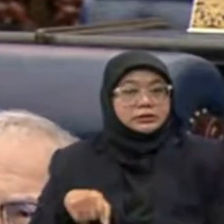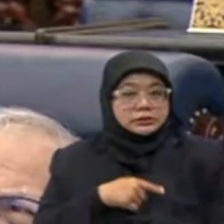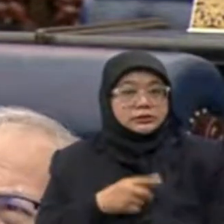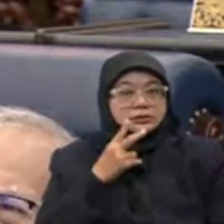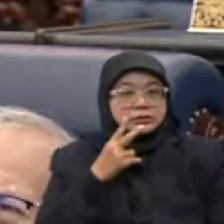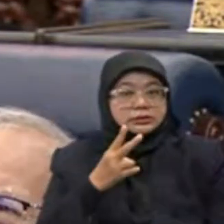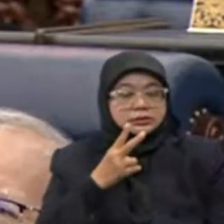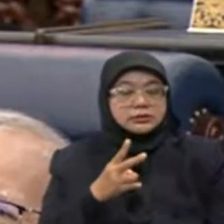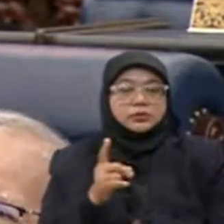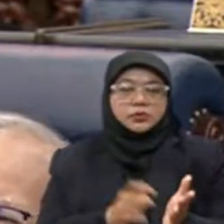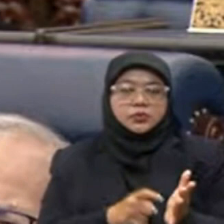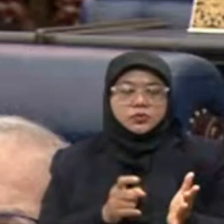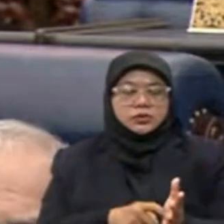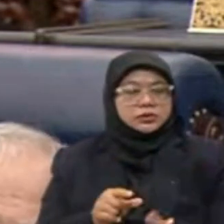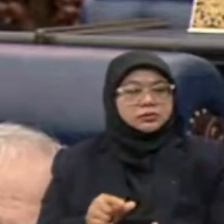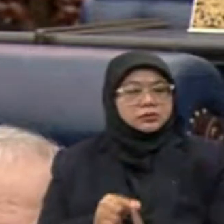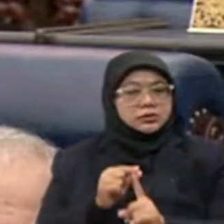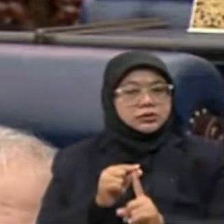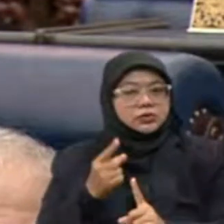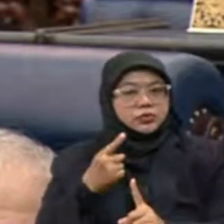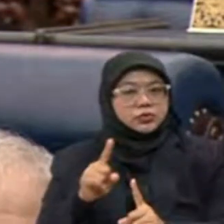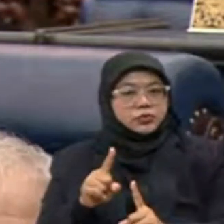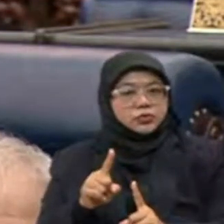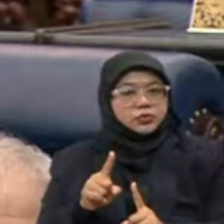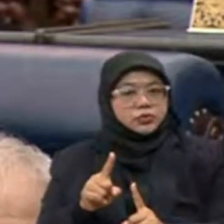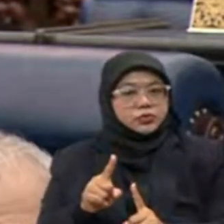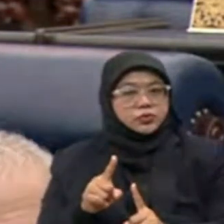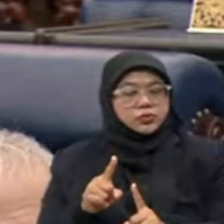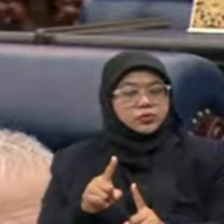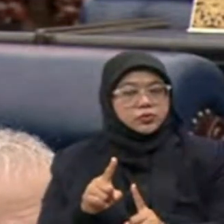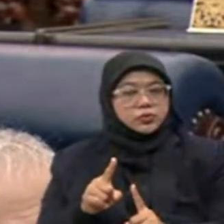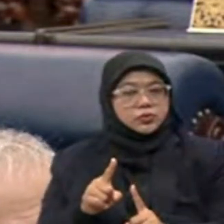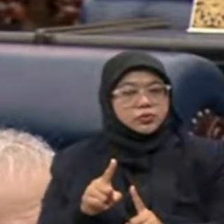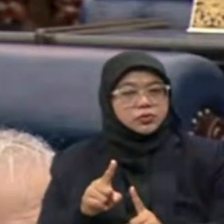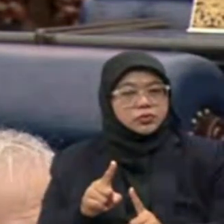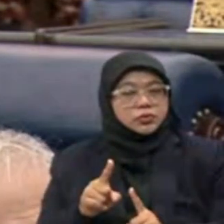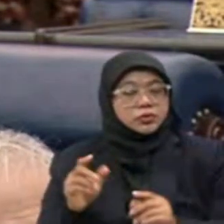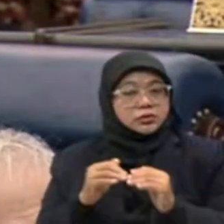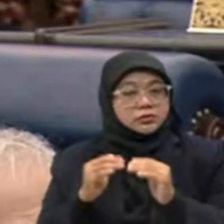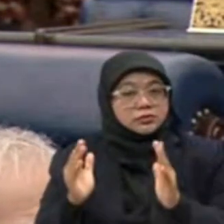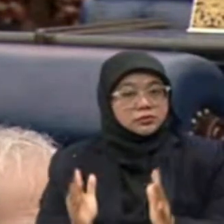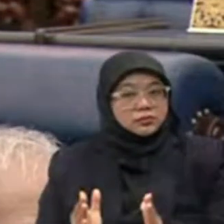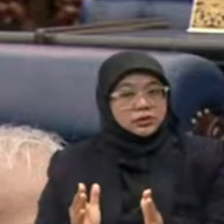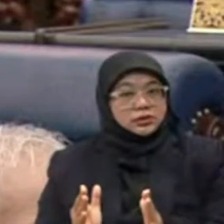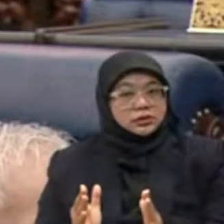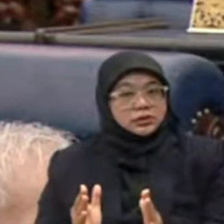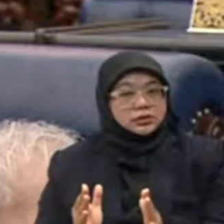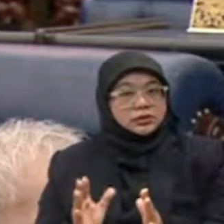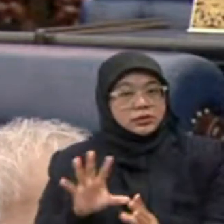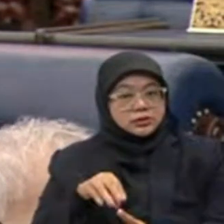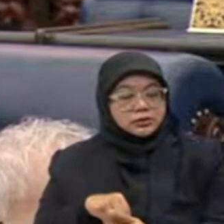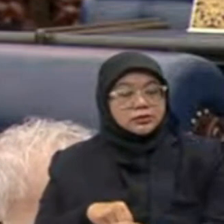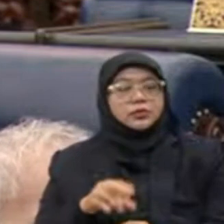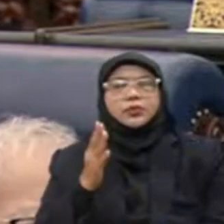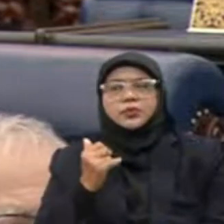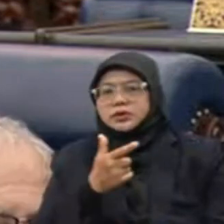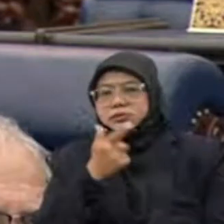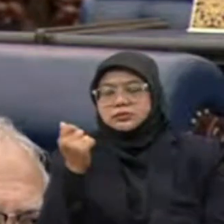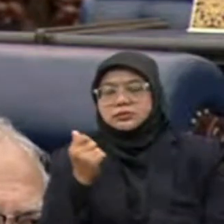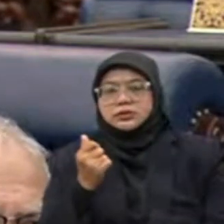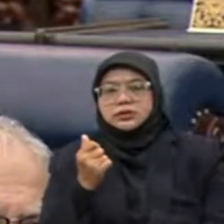bahwa hutang khususnya hutang istri hutang istri rumah ya karena kita